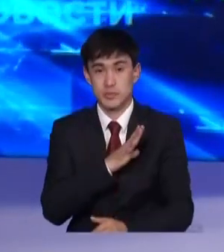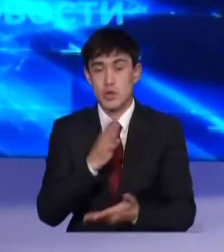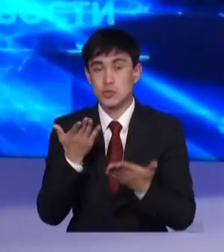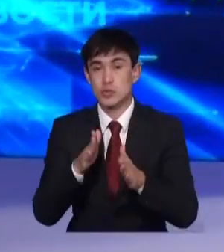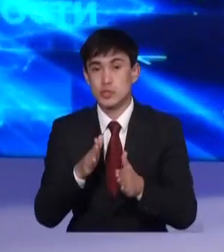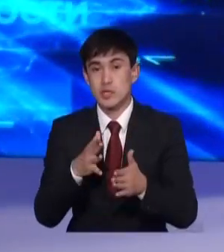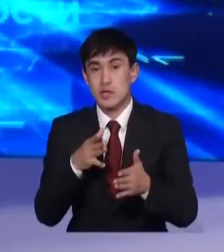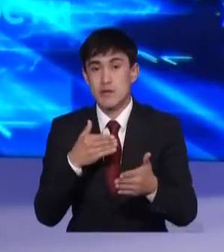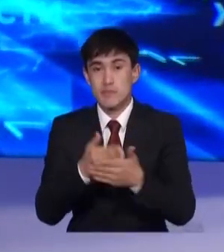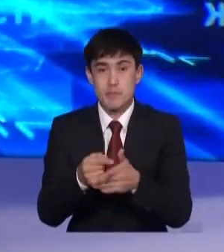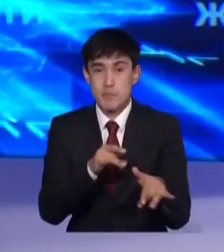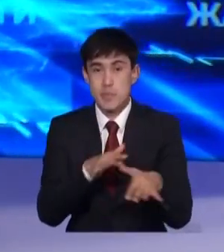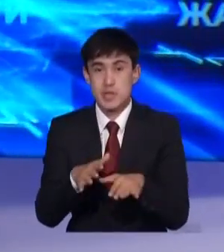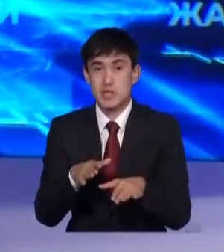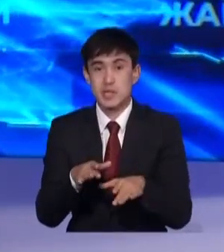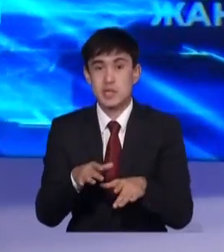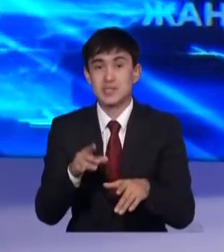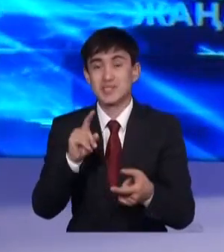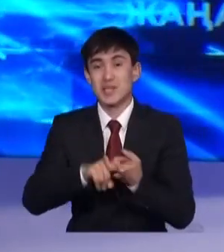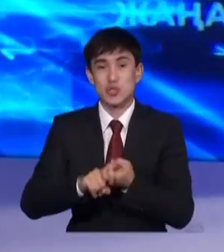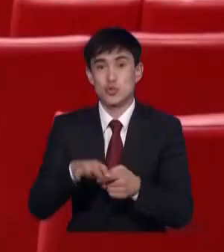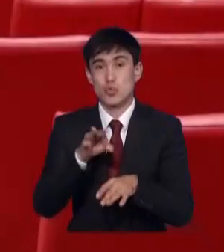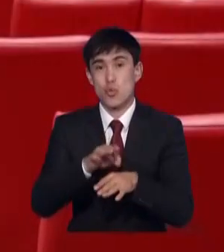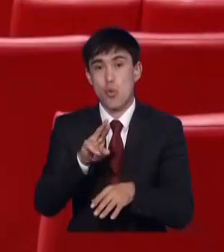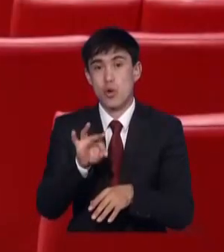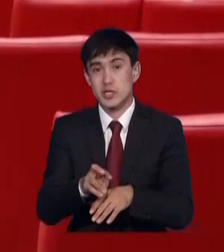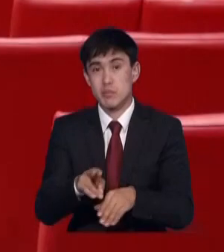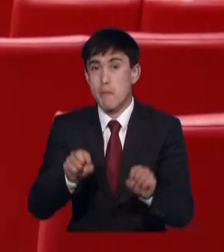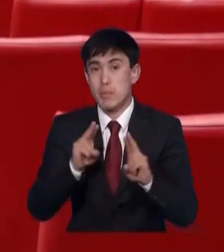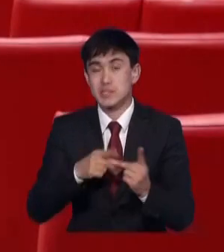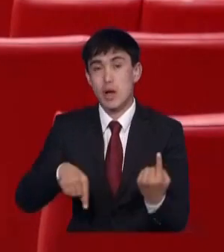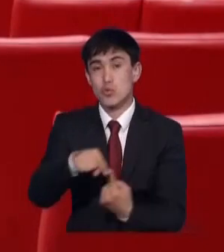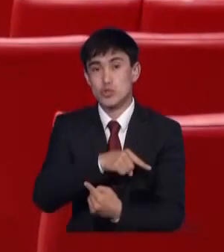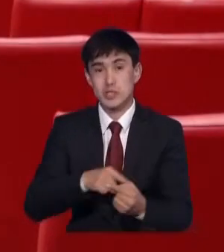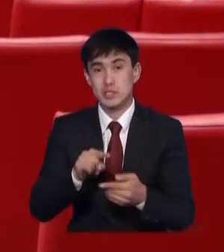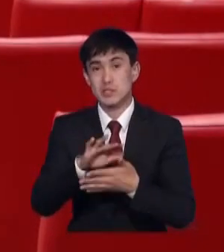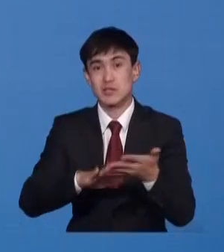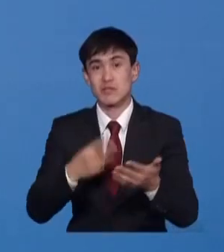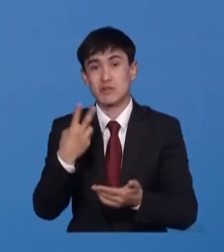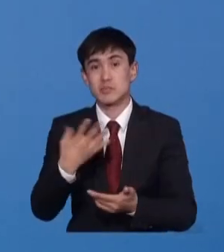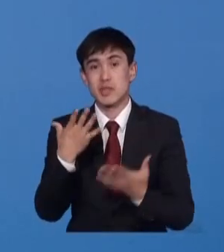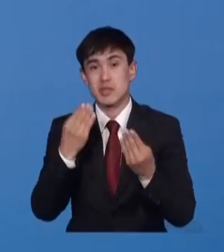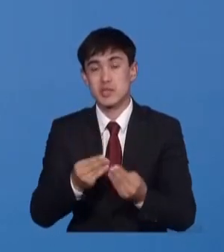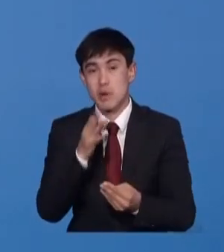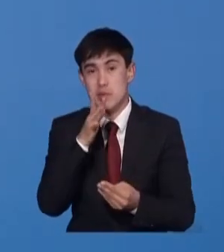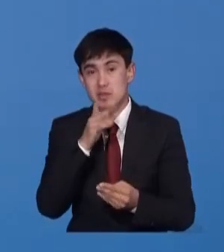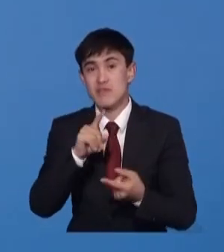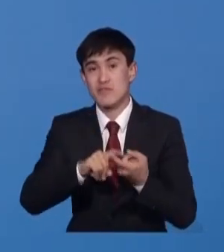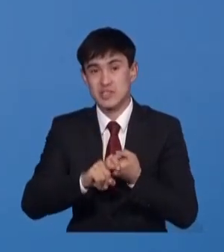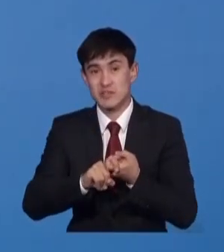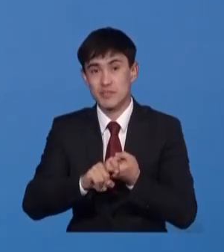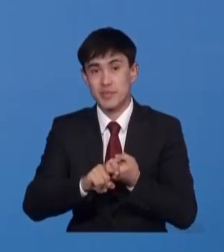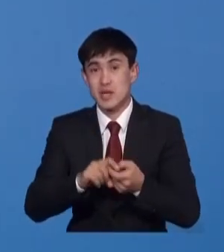случае несвоевременного принятия мер заражённые куклин представляют опасность для окружающих на протяжении 25 дней с момента их